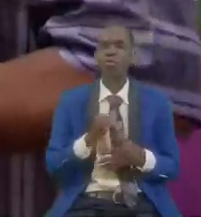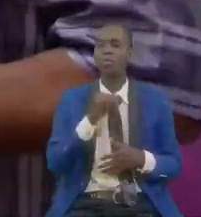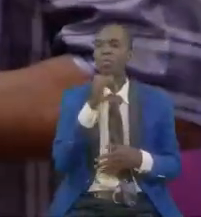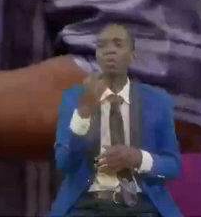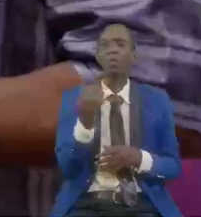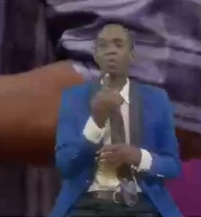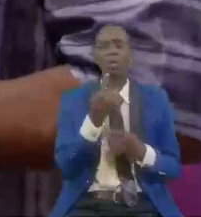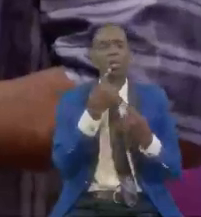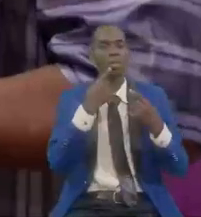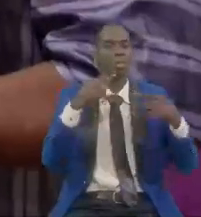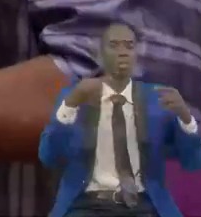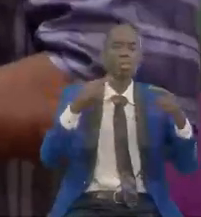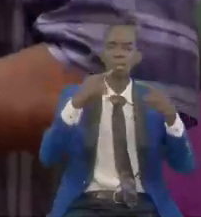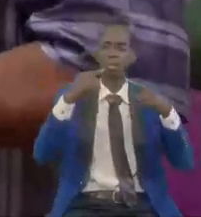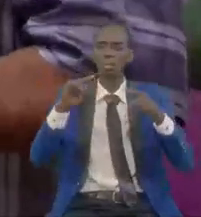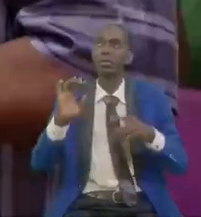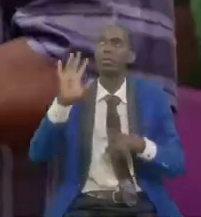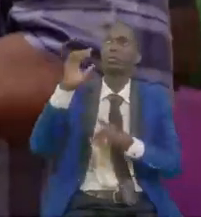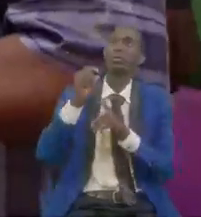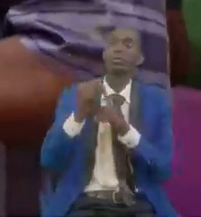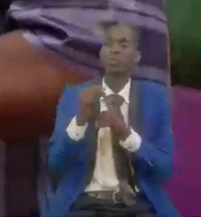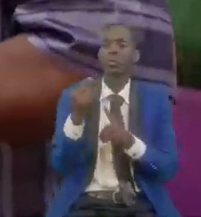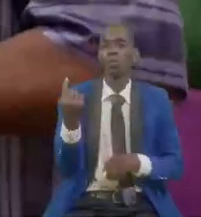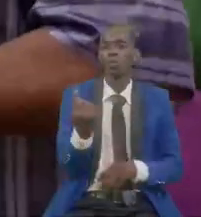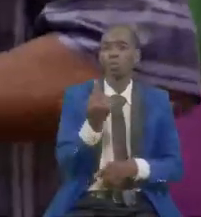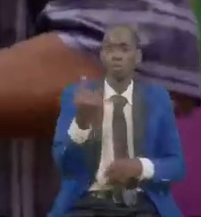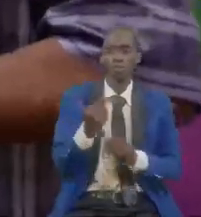Ne vous bornez pas à la proclamer seulement.